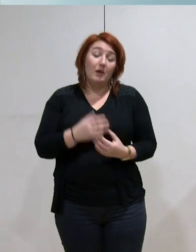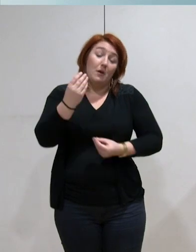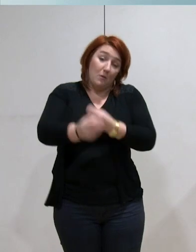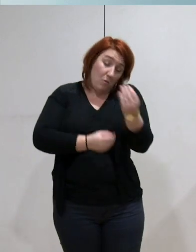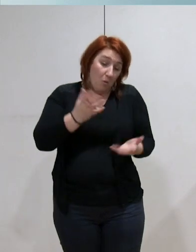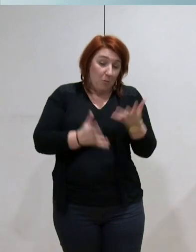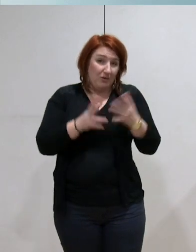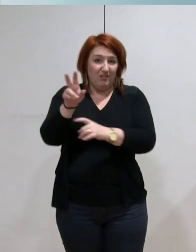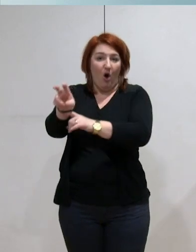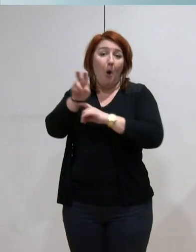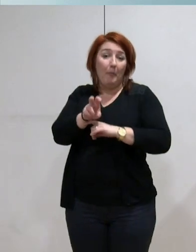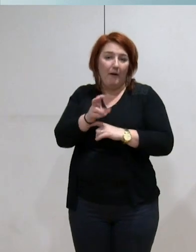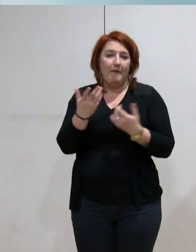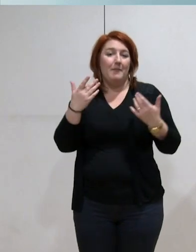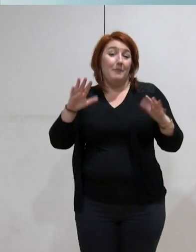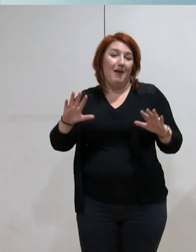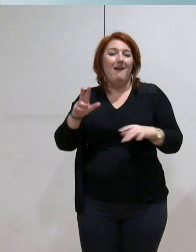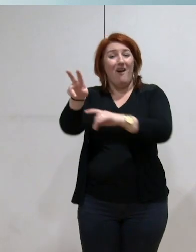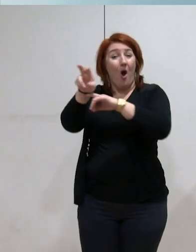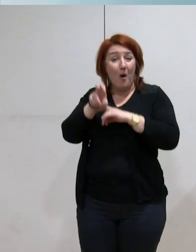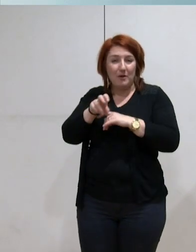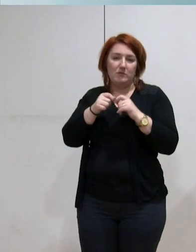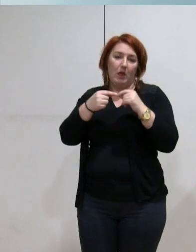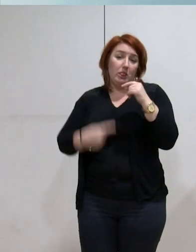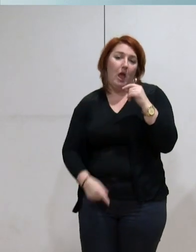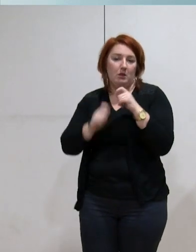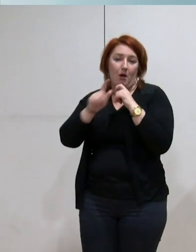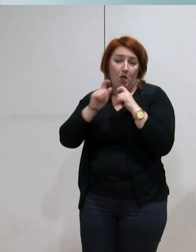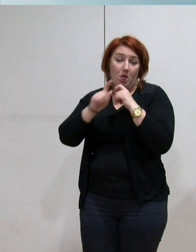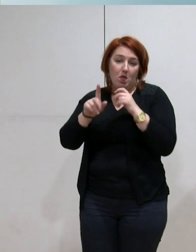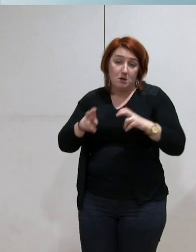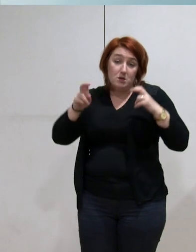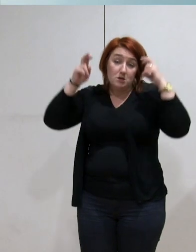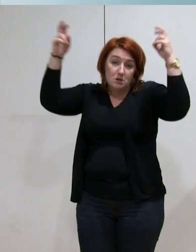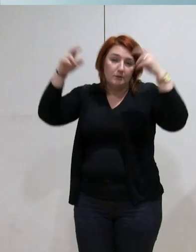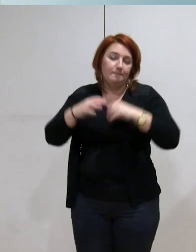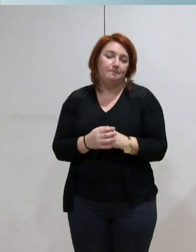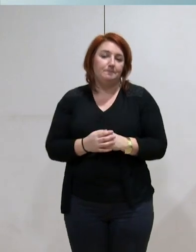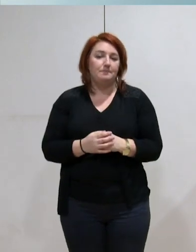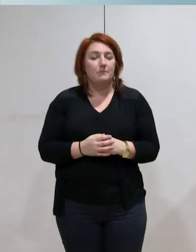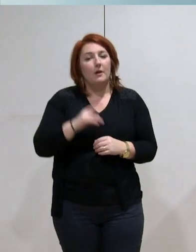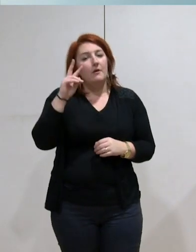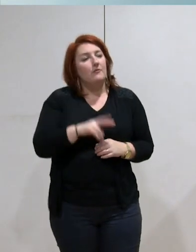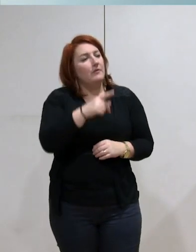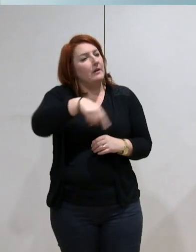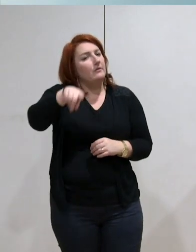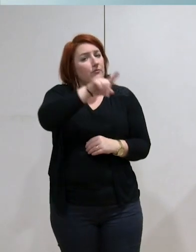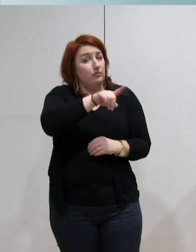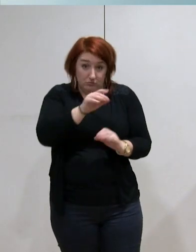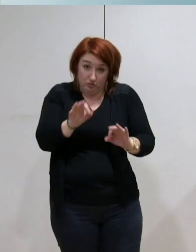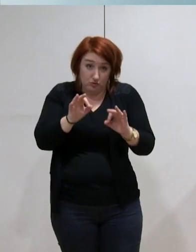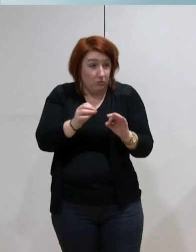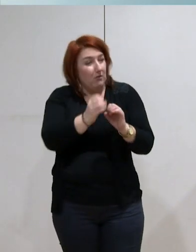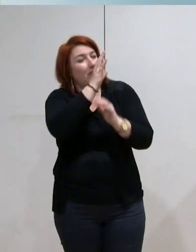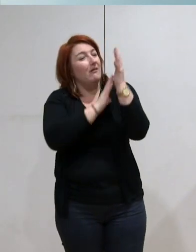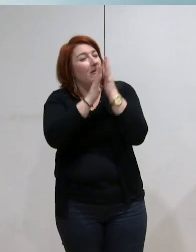l'emprunt mais ça augmente la dette alors ce sujet je ne conteste pas certaines des grandes lignes que vous avez choisies